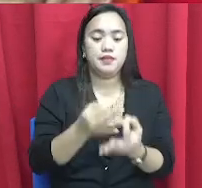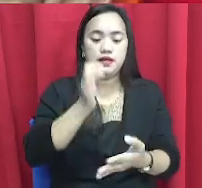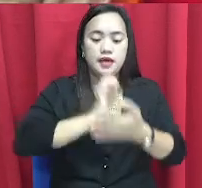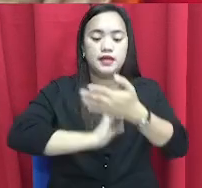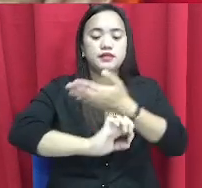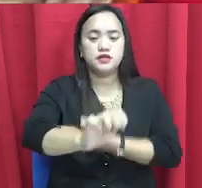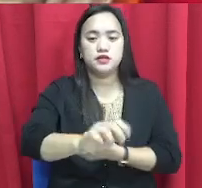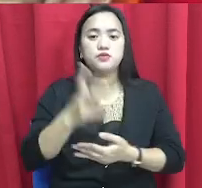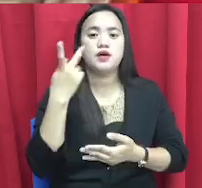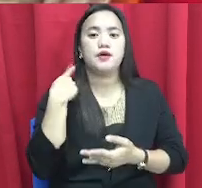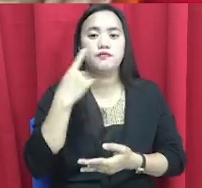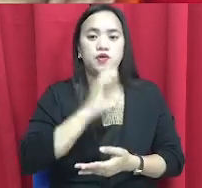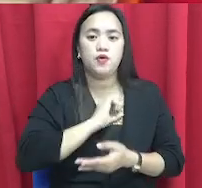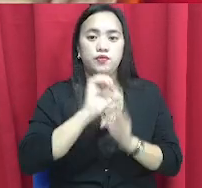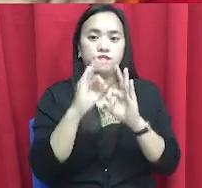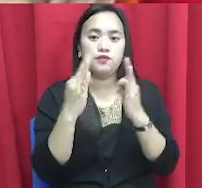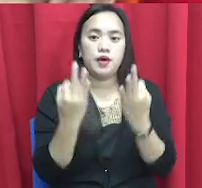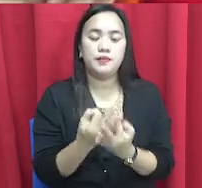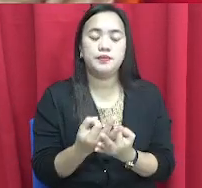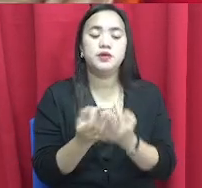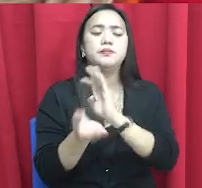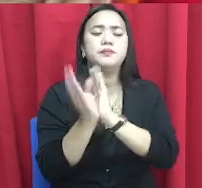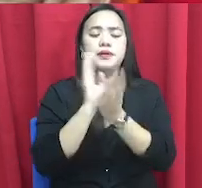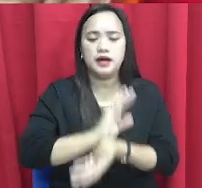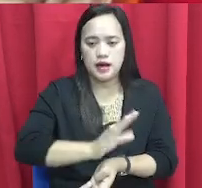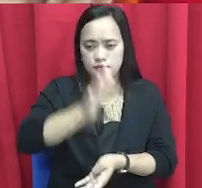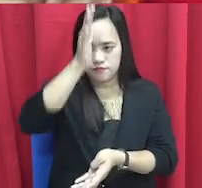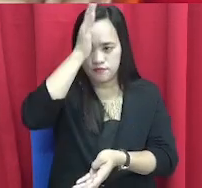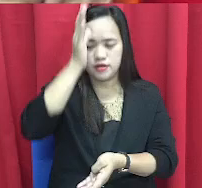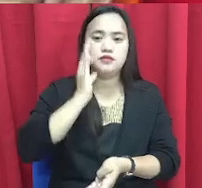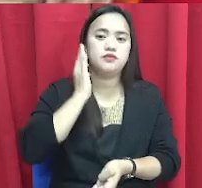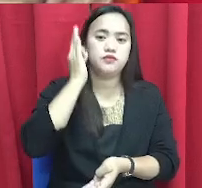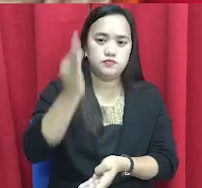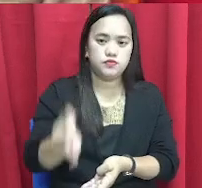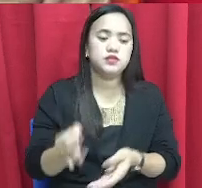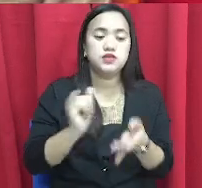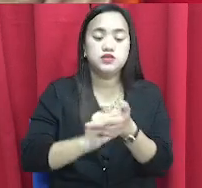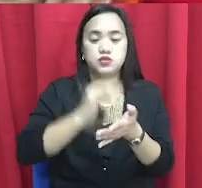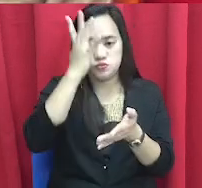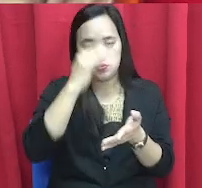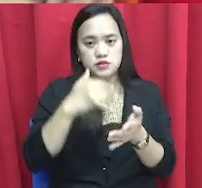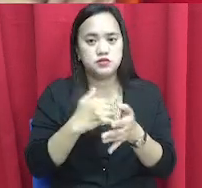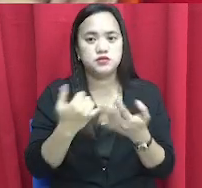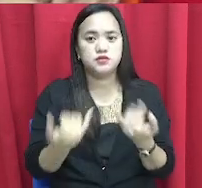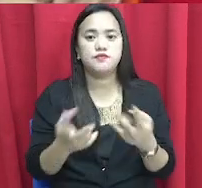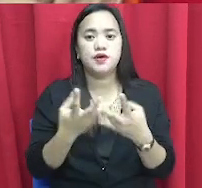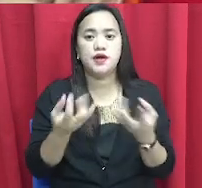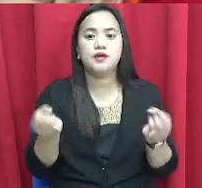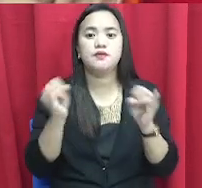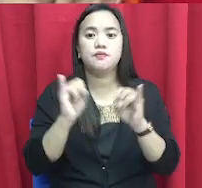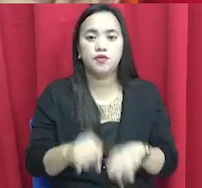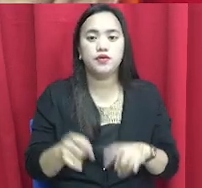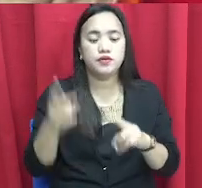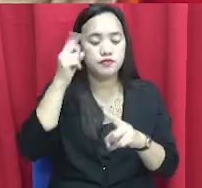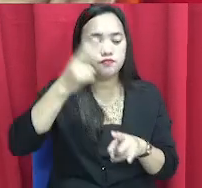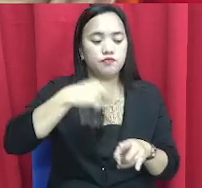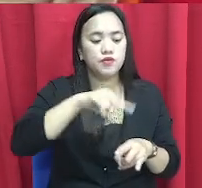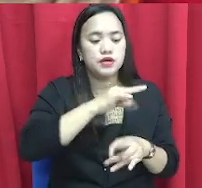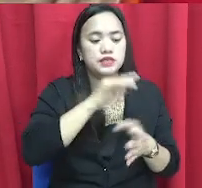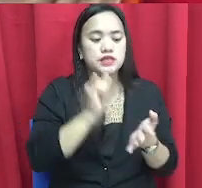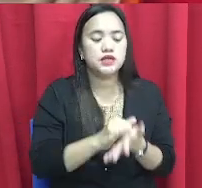pagpapamilya pagigiging tatay so napakahalaga at isa sa importanteng bagay na kailangan po muna natin